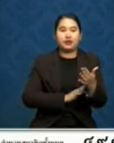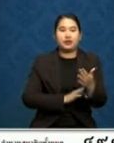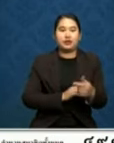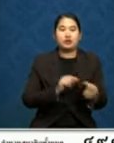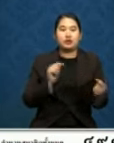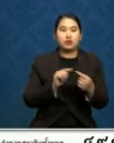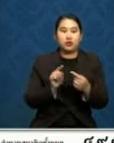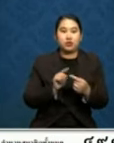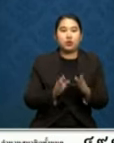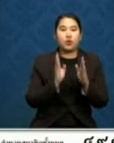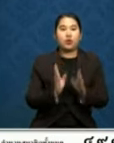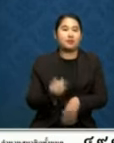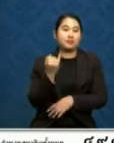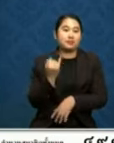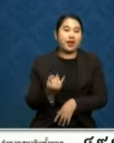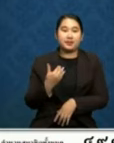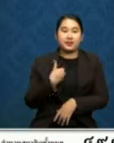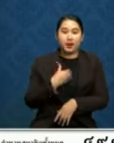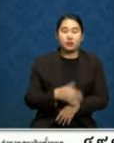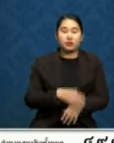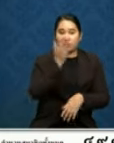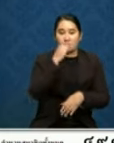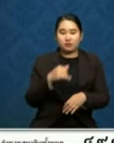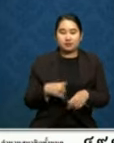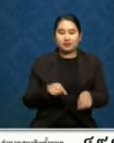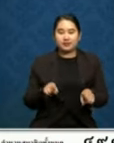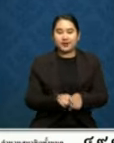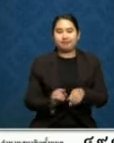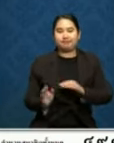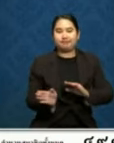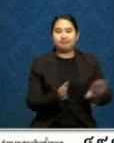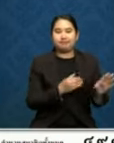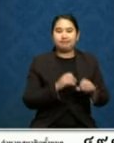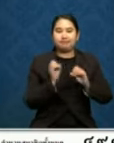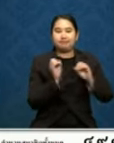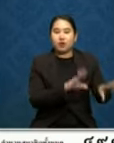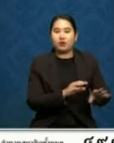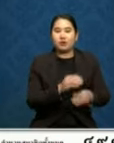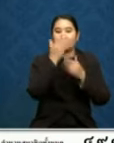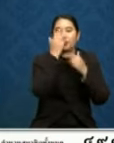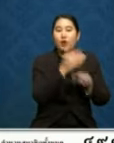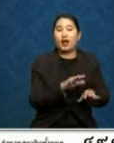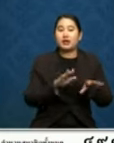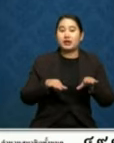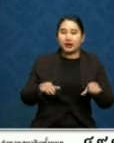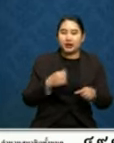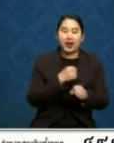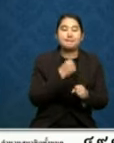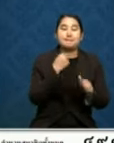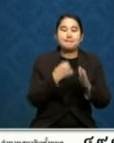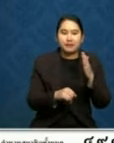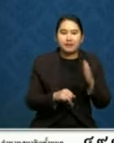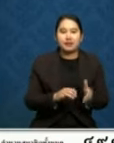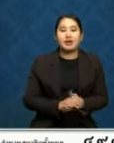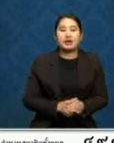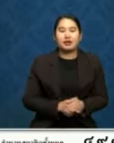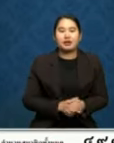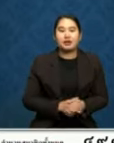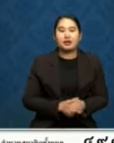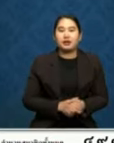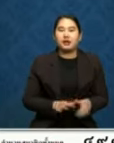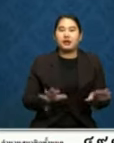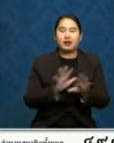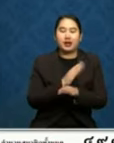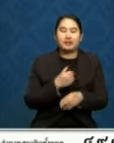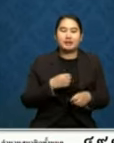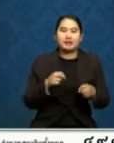านผู้แพ้หรือเปล่านะคะผักใสที่เด็กที่มีกระทำความผิดซ้ำเนี่ยที่เขาก้าวพลาดเนี่ยเหยียบซ้ำ